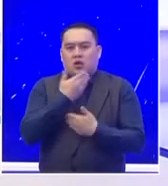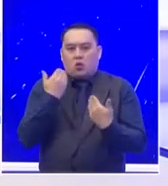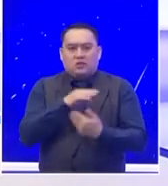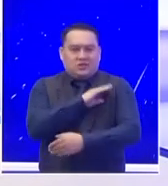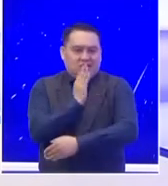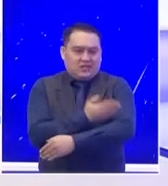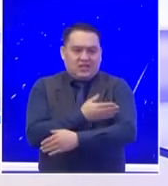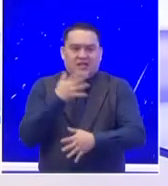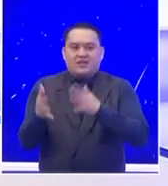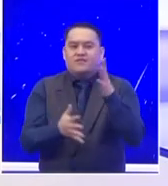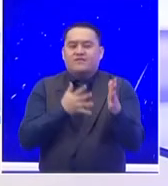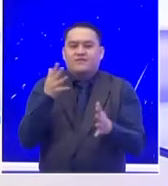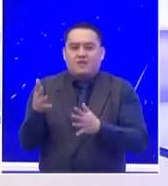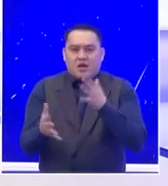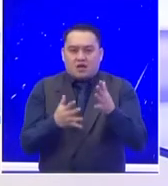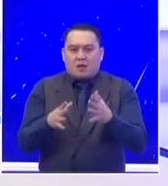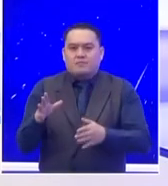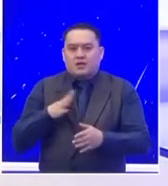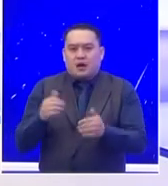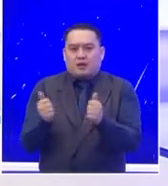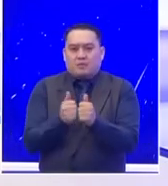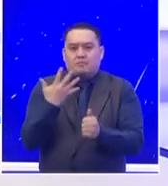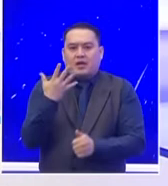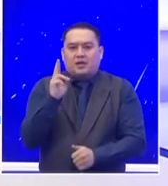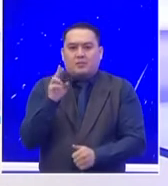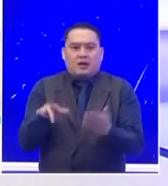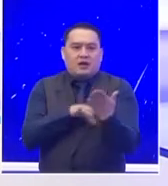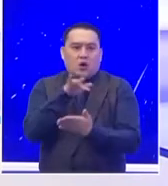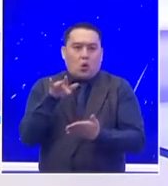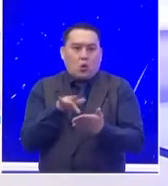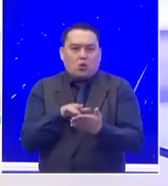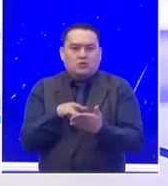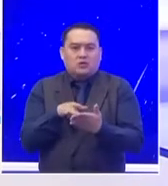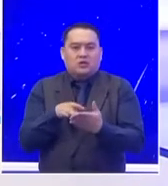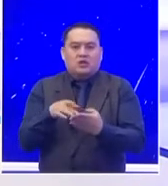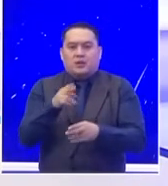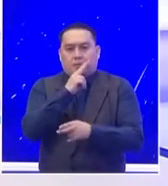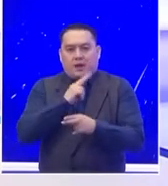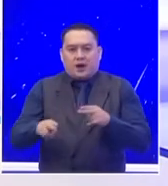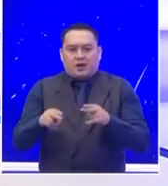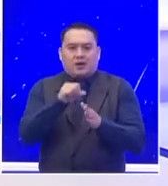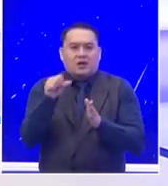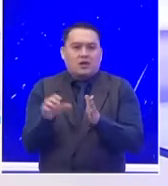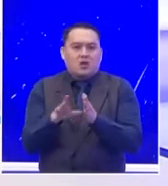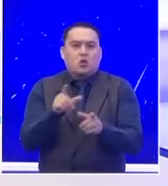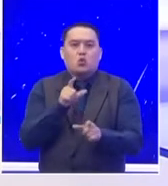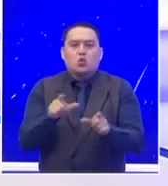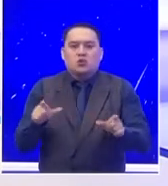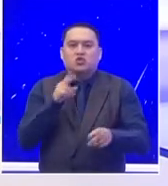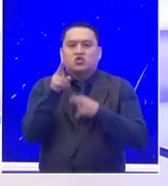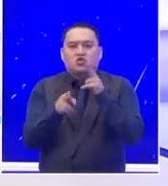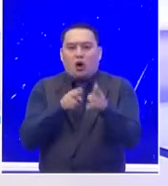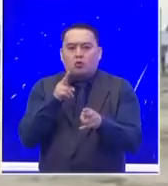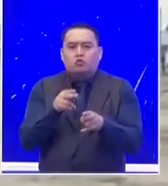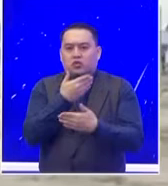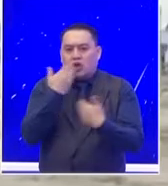ветер в микрорайоне Гульден, который находится в 5 километрах от города, пропадает электричество. Люди также жалуются на